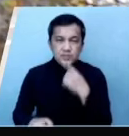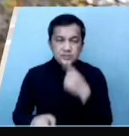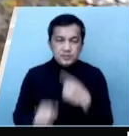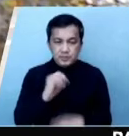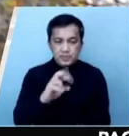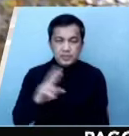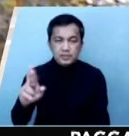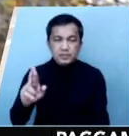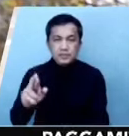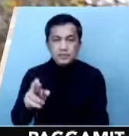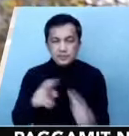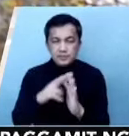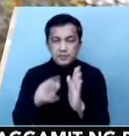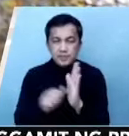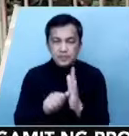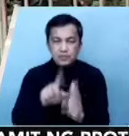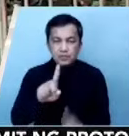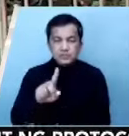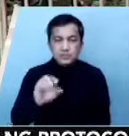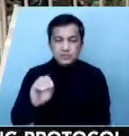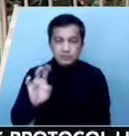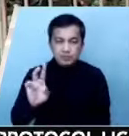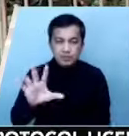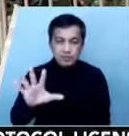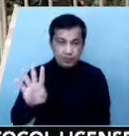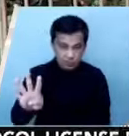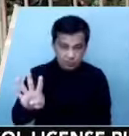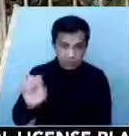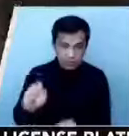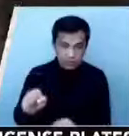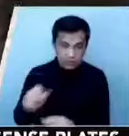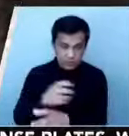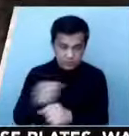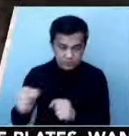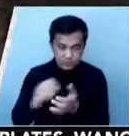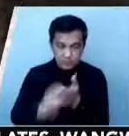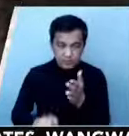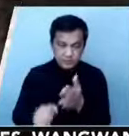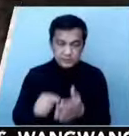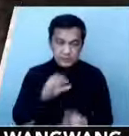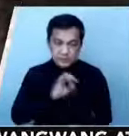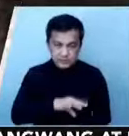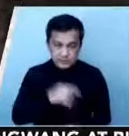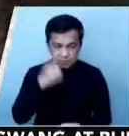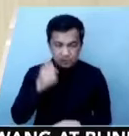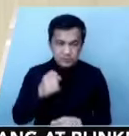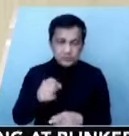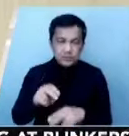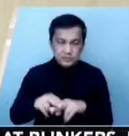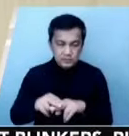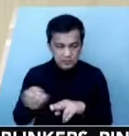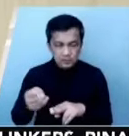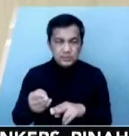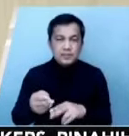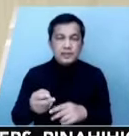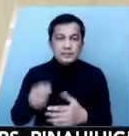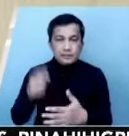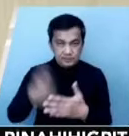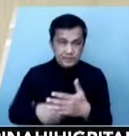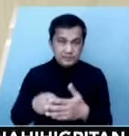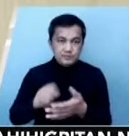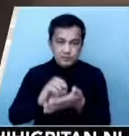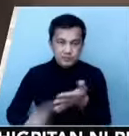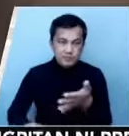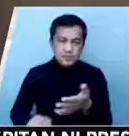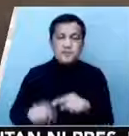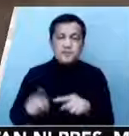Act 10754, maaaring i-claim ang nabawas sa kita dahil sa discount bilang tax deduction. Pero kailangan mailista sa